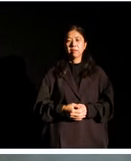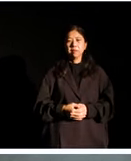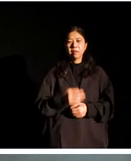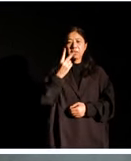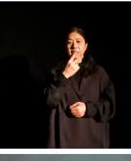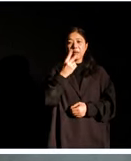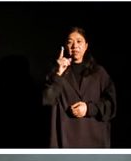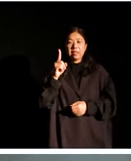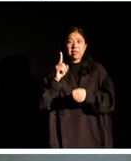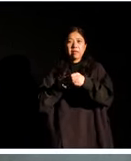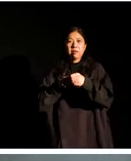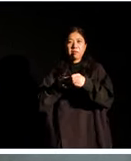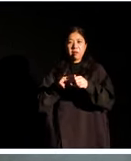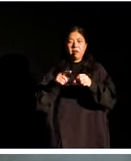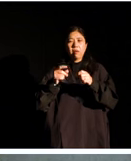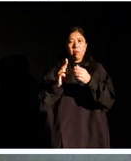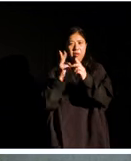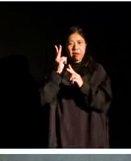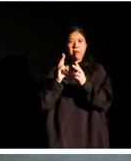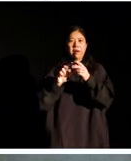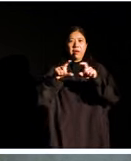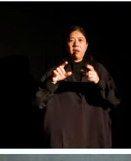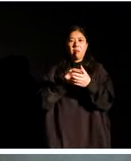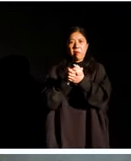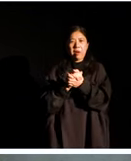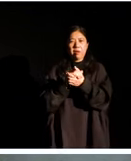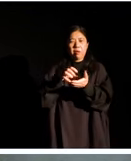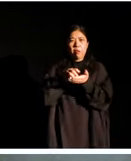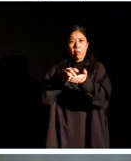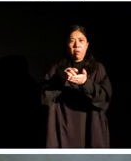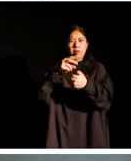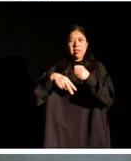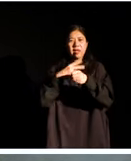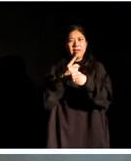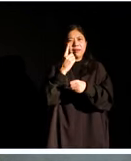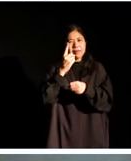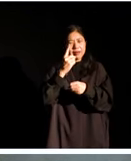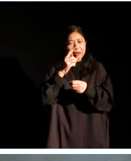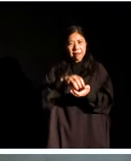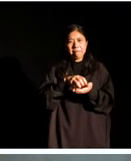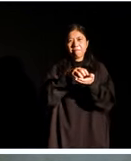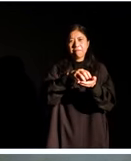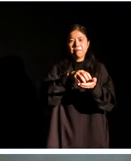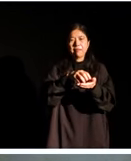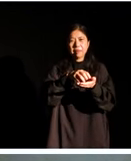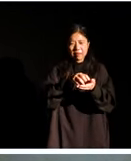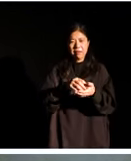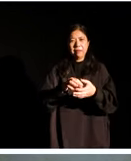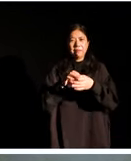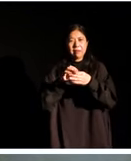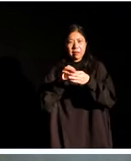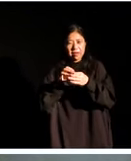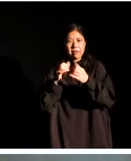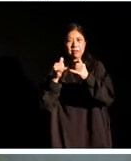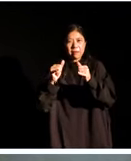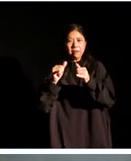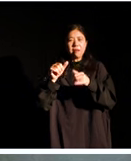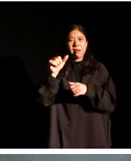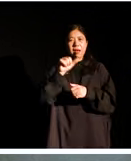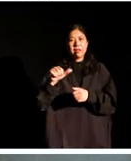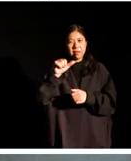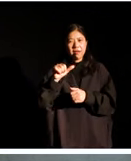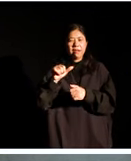年には沖縄平和省を創設し2年に1度沖縄と地理的歴史的に関わりの深いアジア太平洋